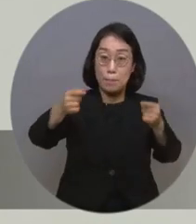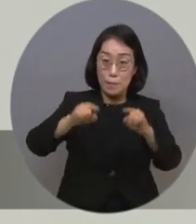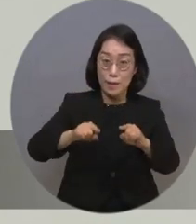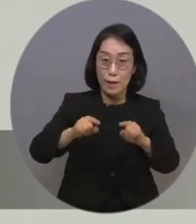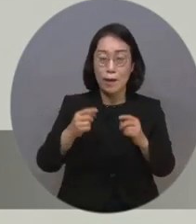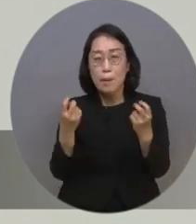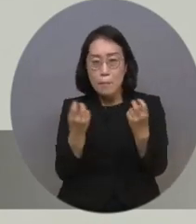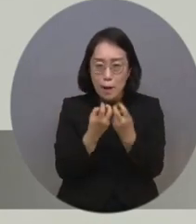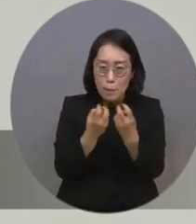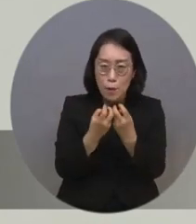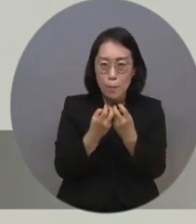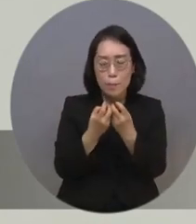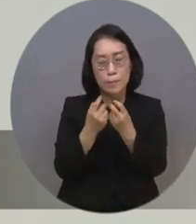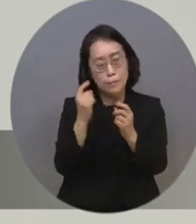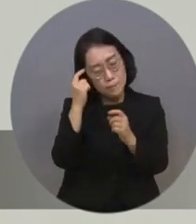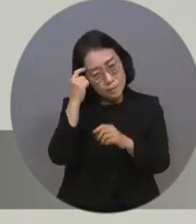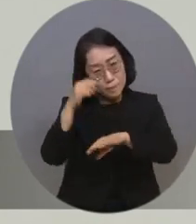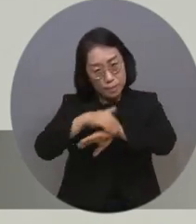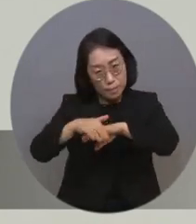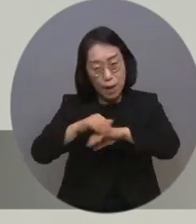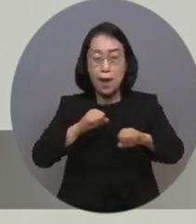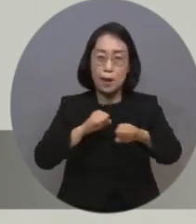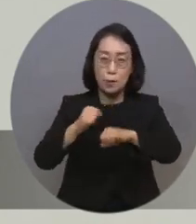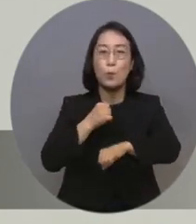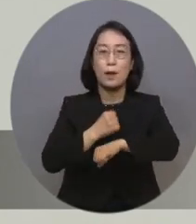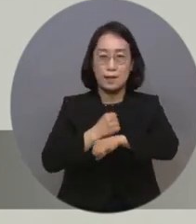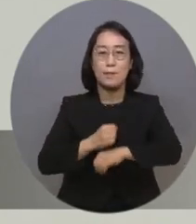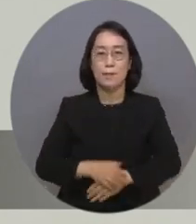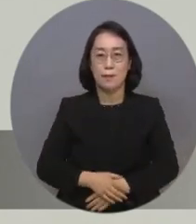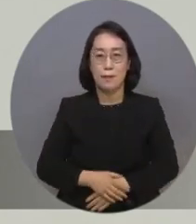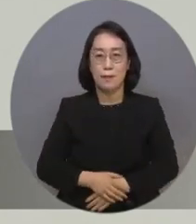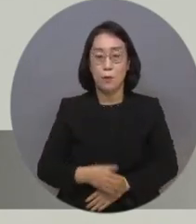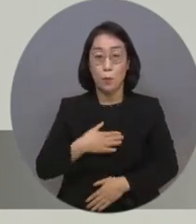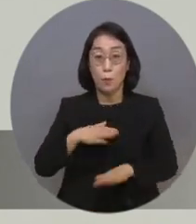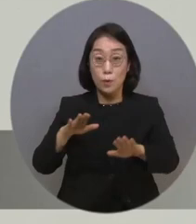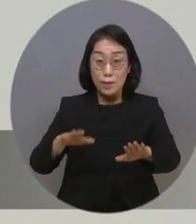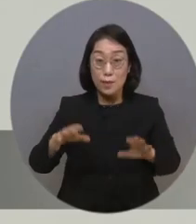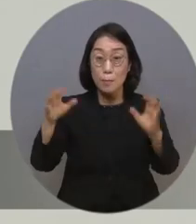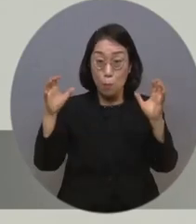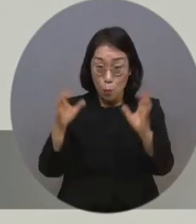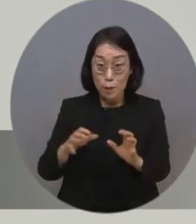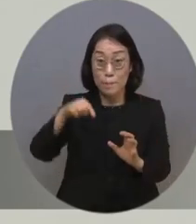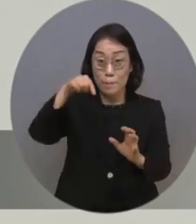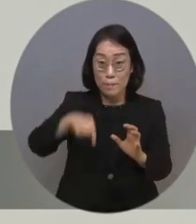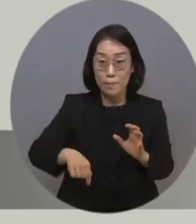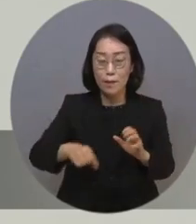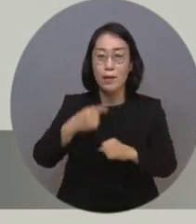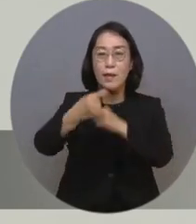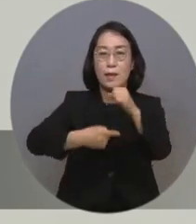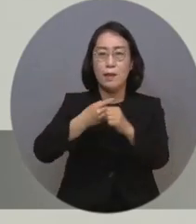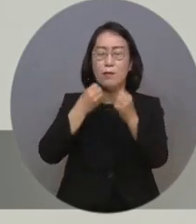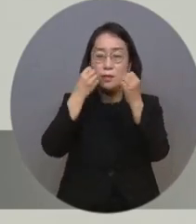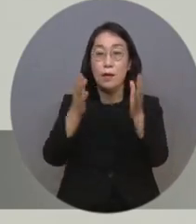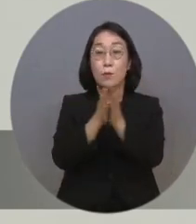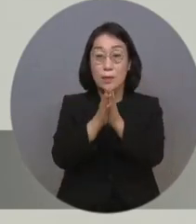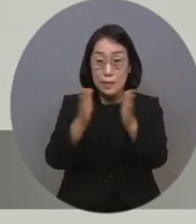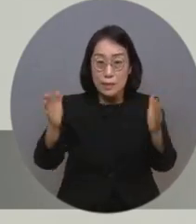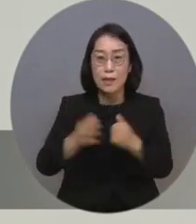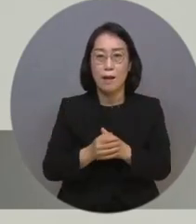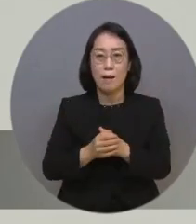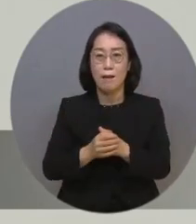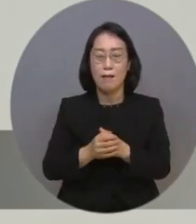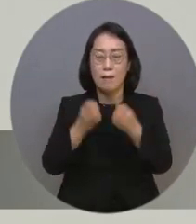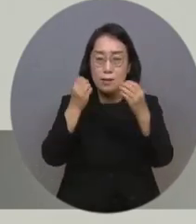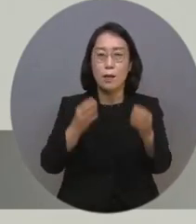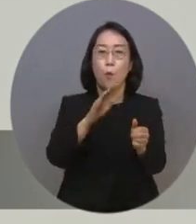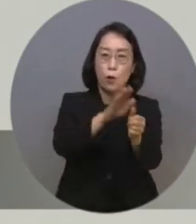대안을 모색하며 행동해 나가겠습니다. 저는 오늘 이 자리가 신년을 서로 축하하고 새